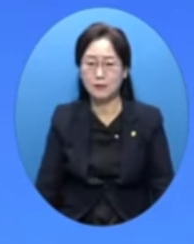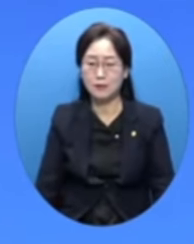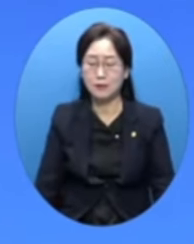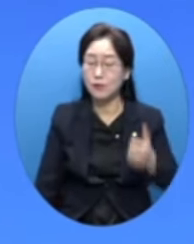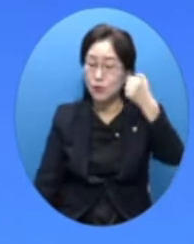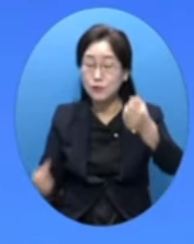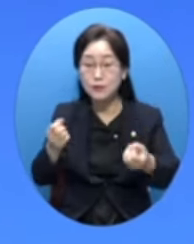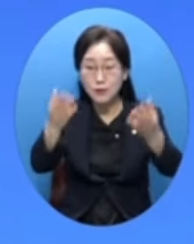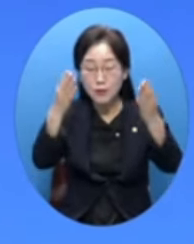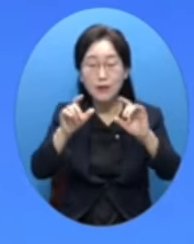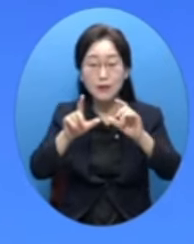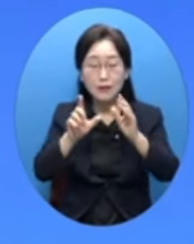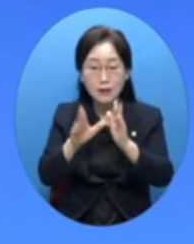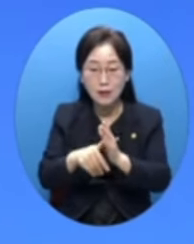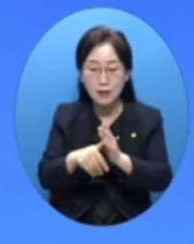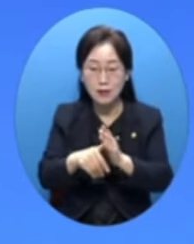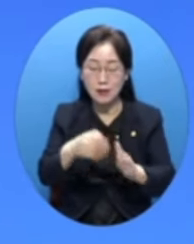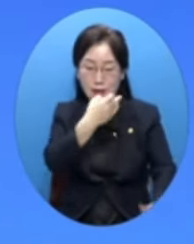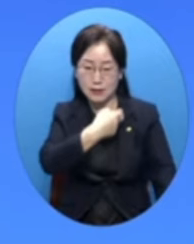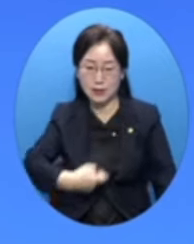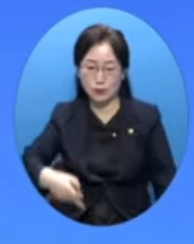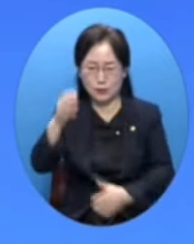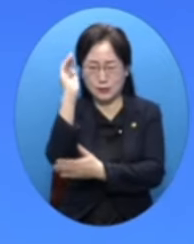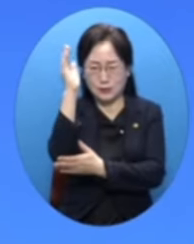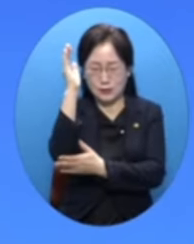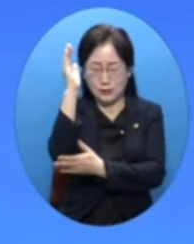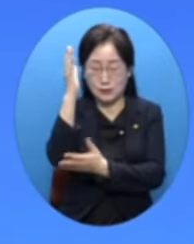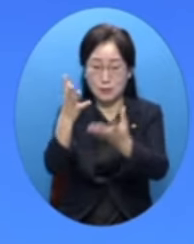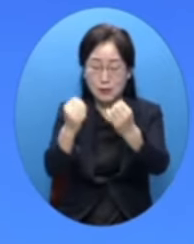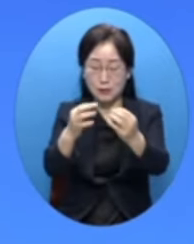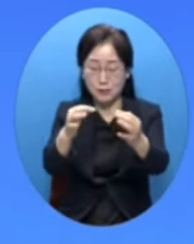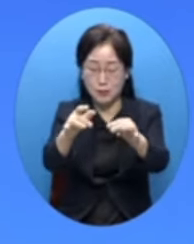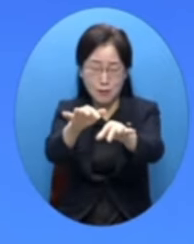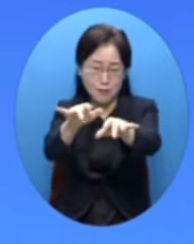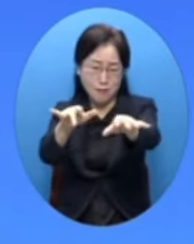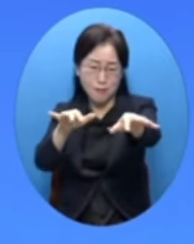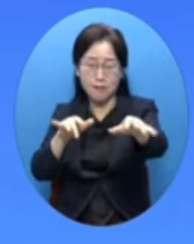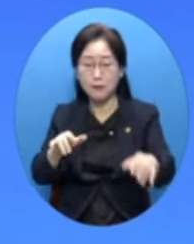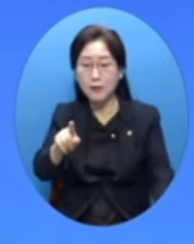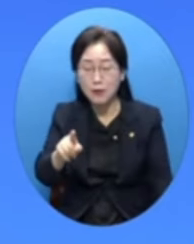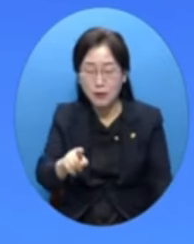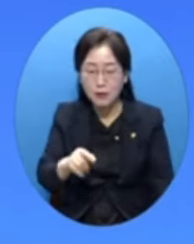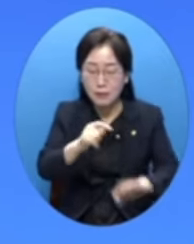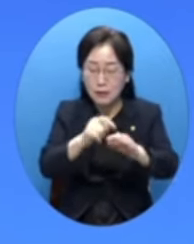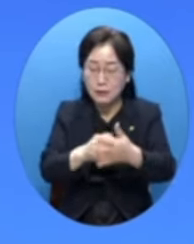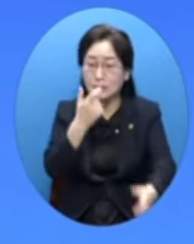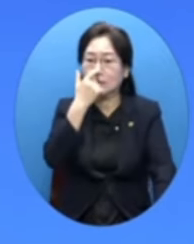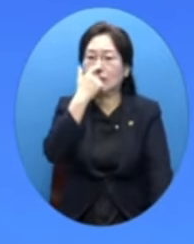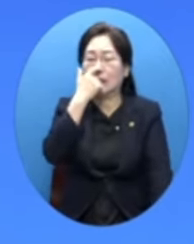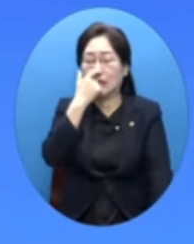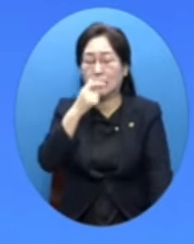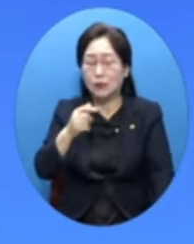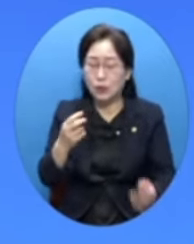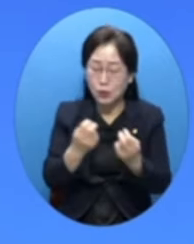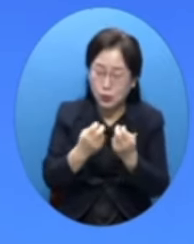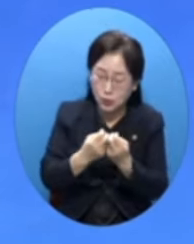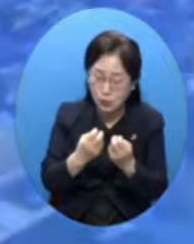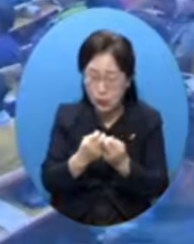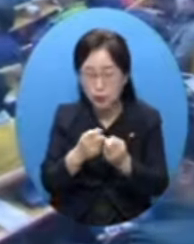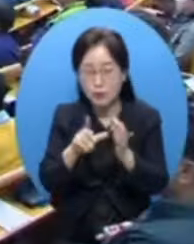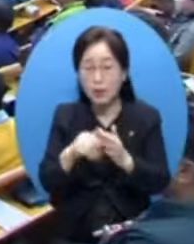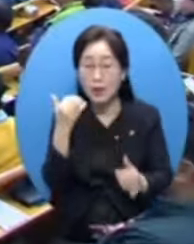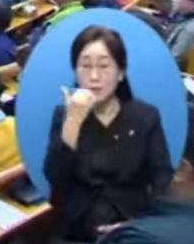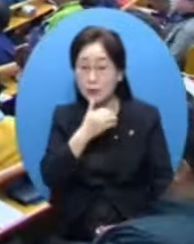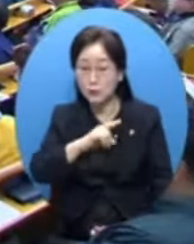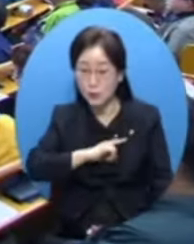오순절날 사도 베드로의 설교를 들은 많은 사람들이 마음에 찔려서 우리가 어찌할꼬 이야기했을 때 베드로가 이와 같이